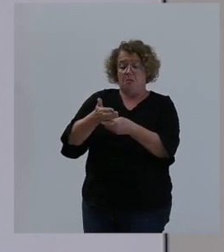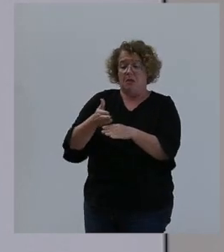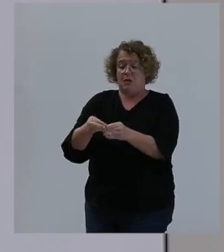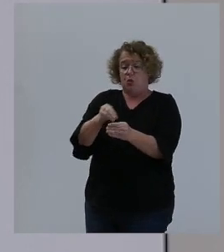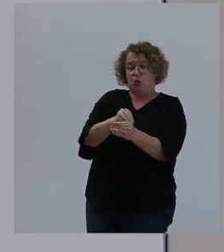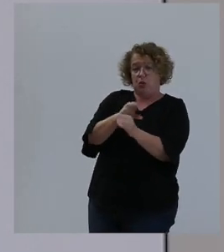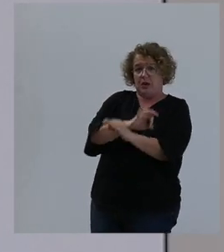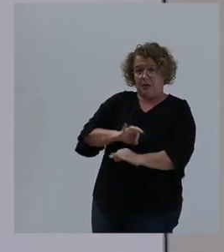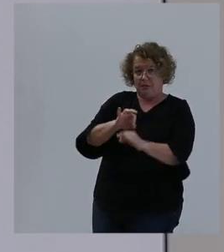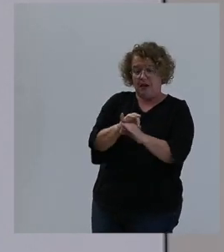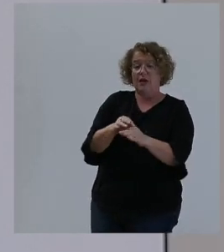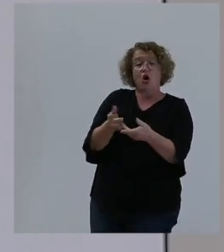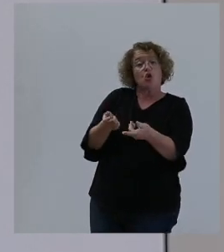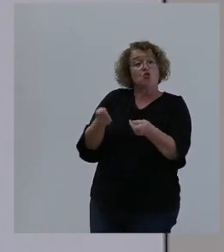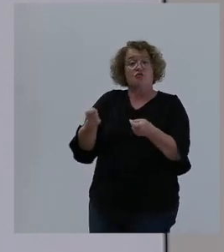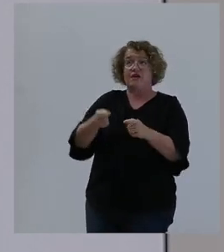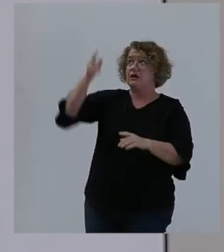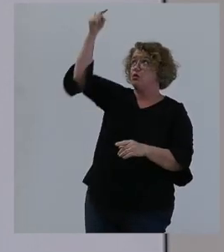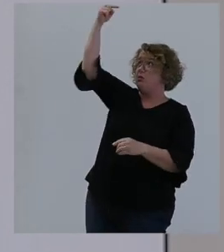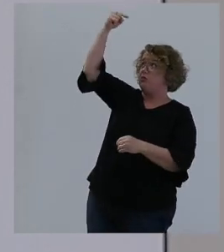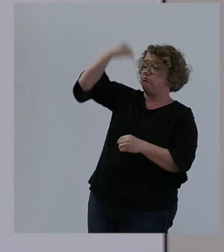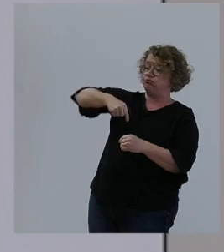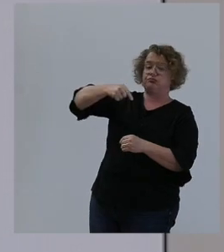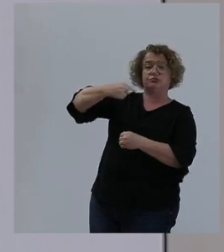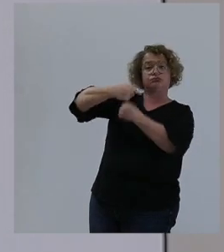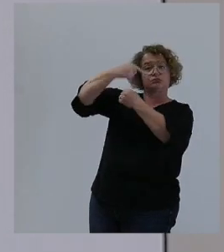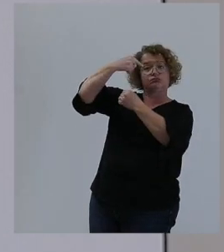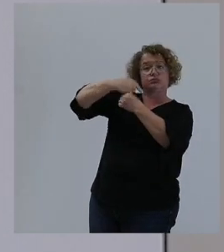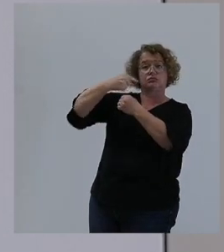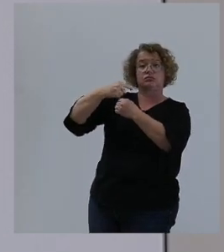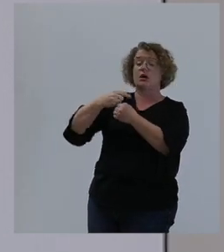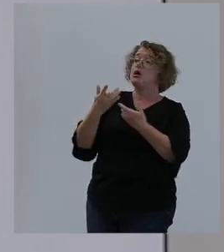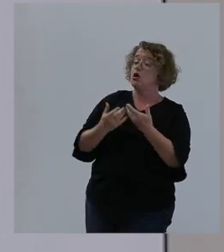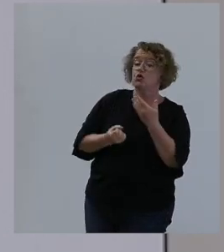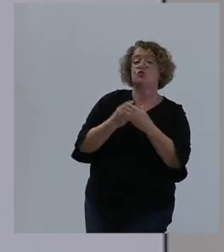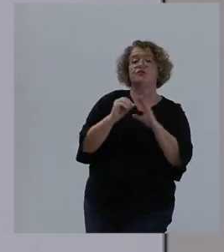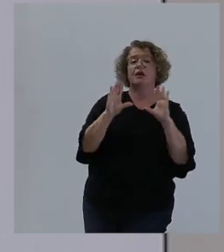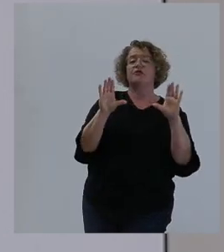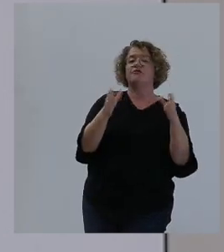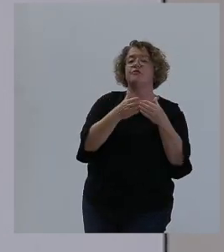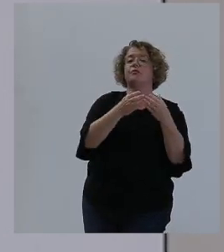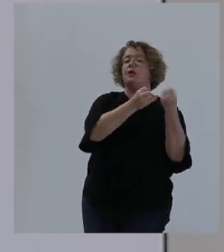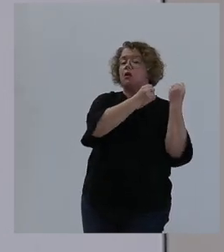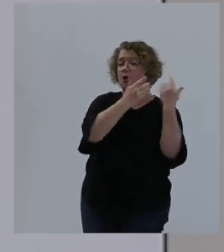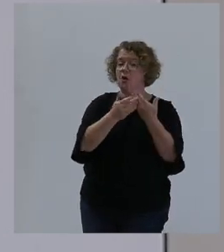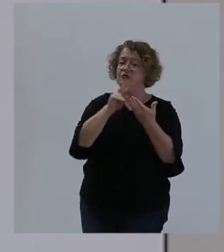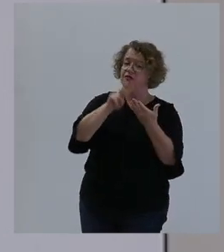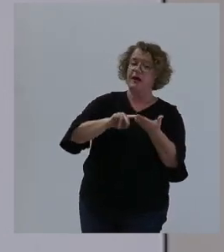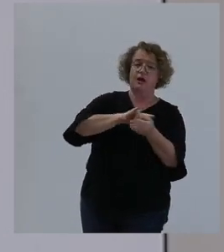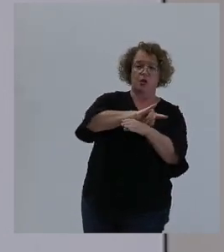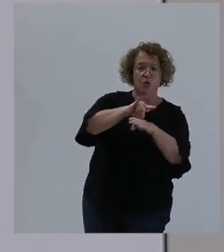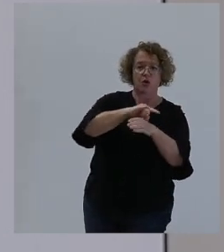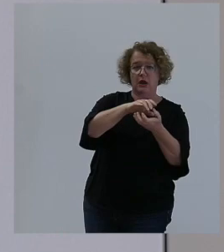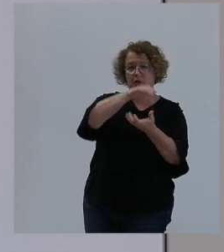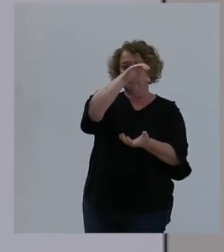d'anticipation, par une gouvernance verticale qui nous a donné cette nouvelle offre de formation qui, oui, en termes horaires, de volume horaire,